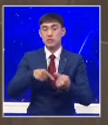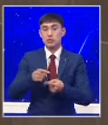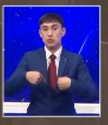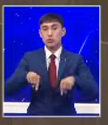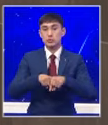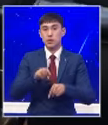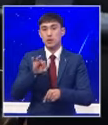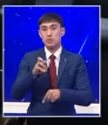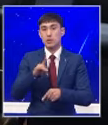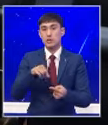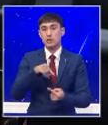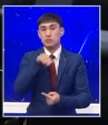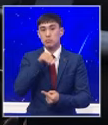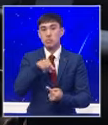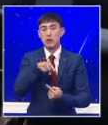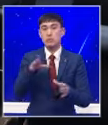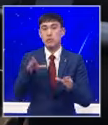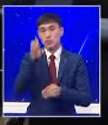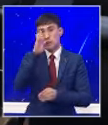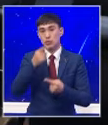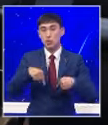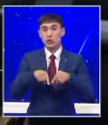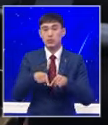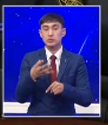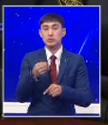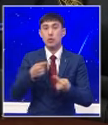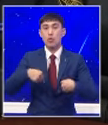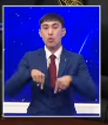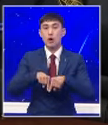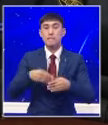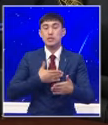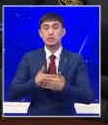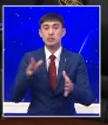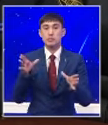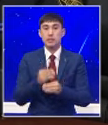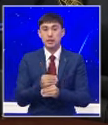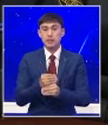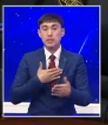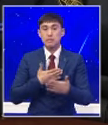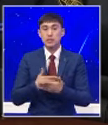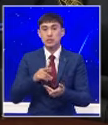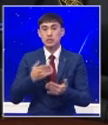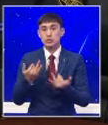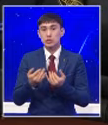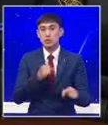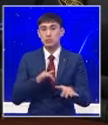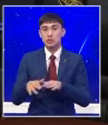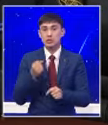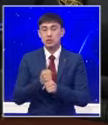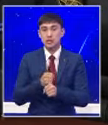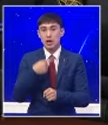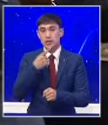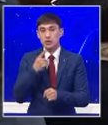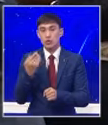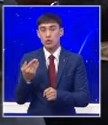және атамекен өңірлік кәсіпкерлер палатасымен, мемлекеттік органдармен және қоғам белсенділерімен бірге белсенді өзара іс-қимылдарды жасайды.